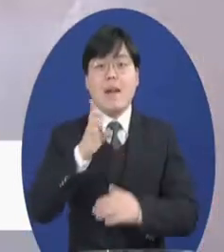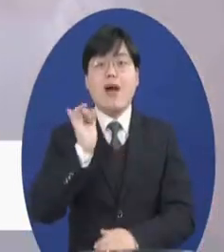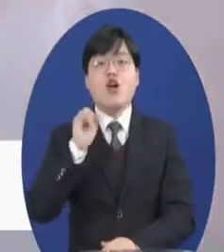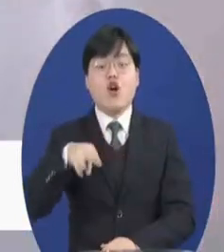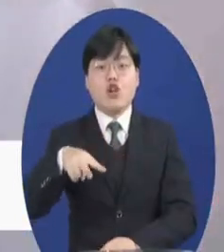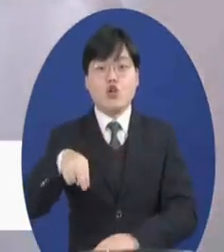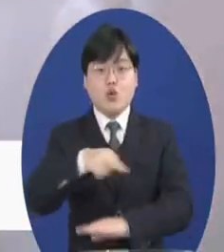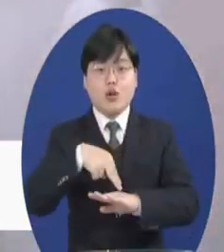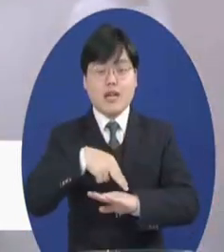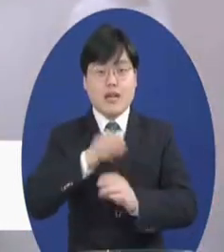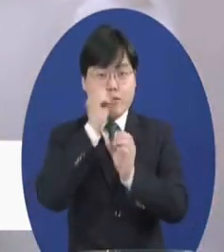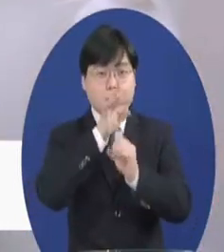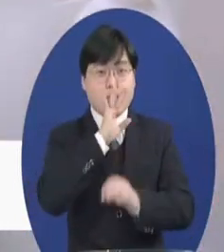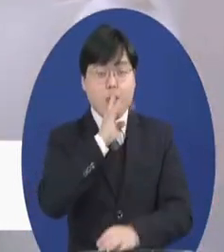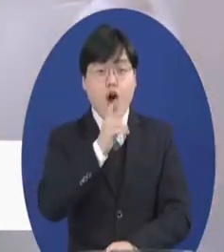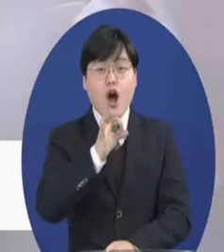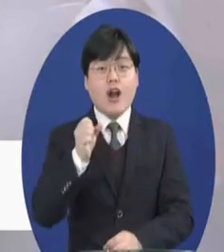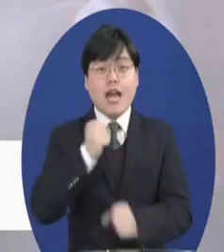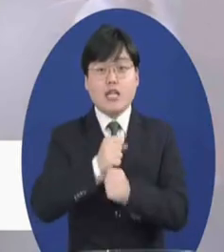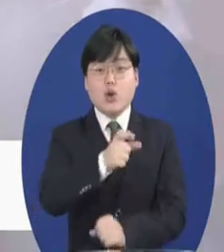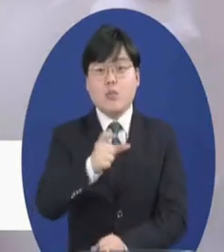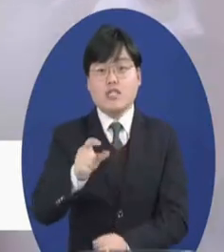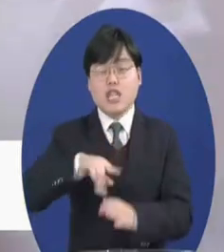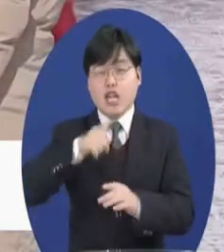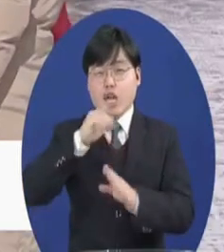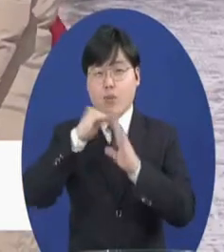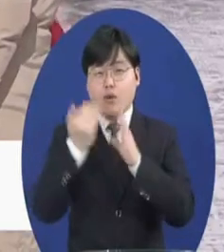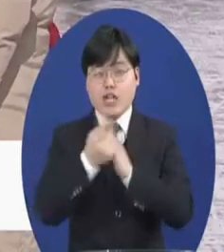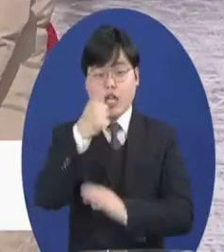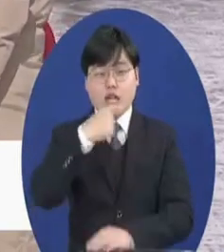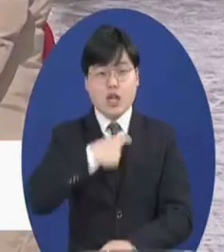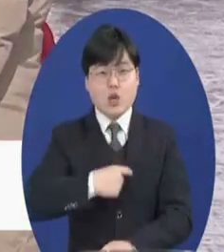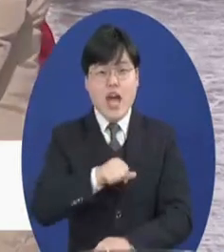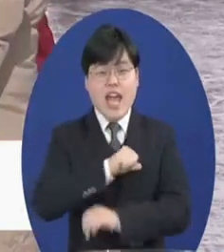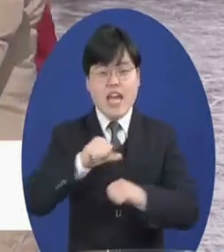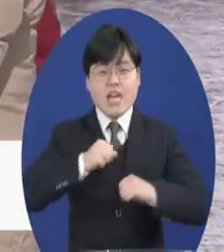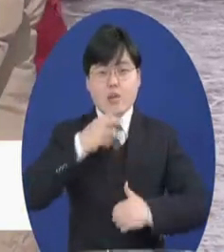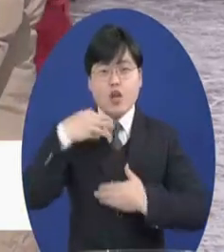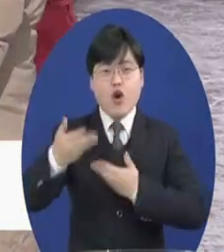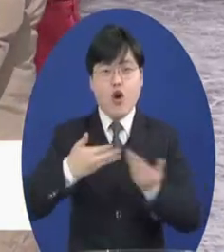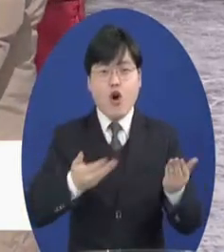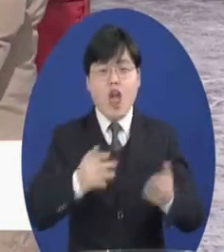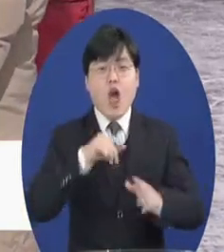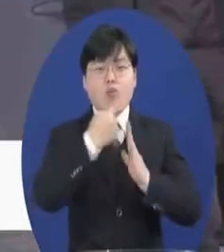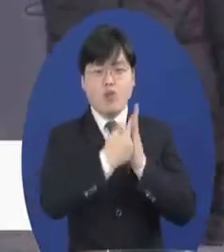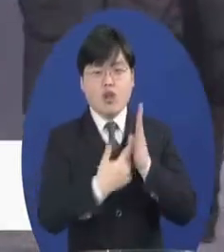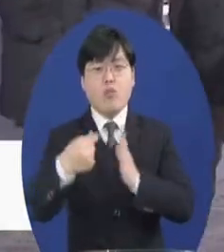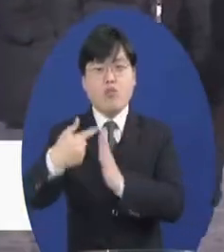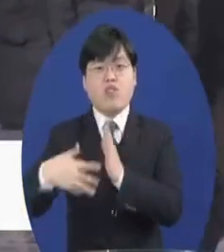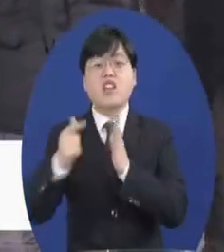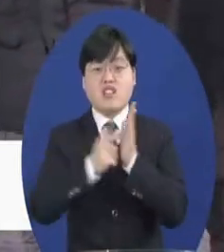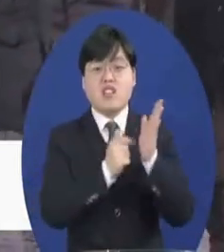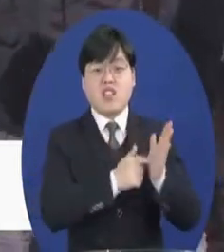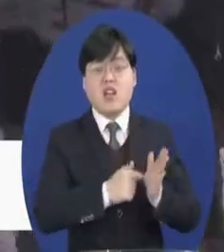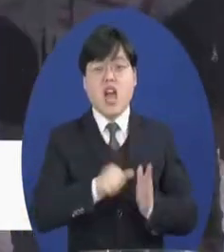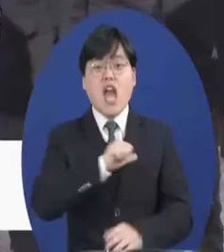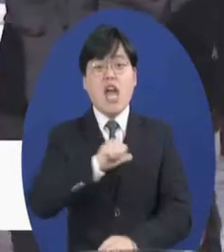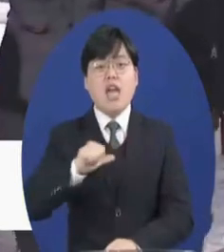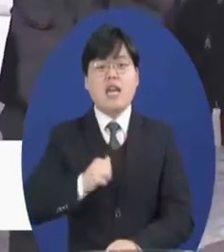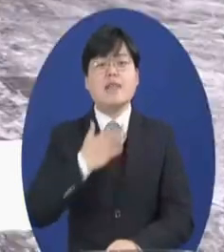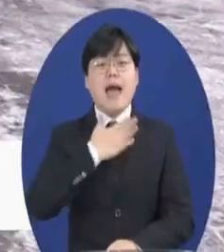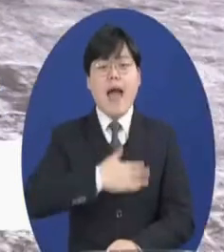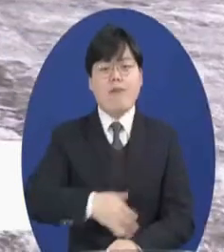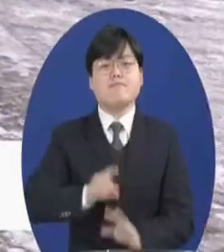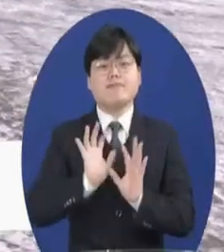авч эхлэх юм. Хорооны ажилтаа албаа агчид нэг хаалга нэг шинжилгээний мэдээллийг иргэдэд өгч бүртгэл хийх хэрэгтэй байгааг хэлж байлаа. Мөн иргэд хүлээцтэй